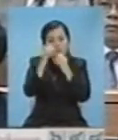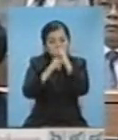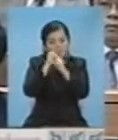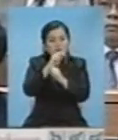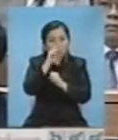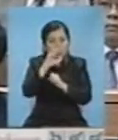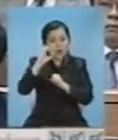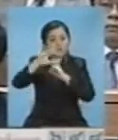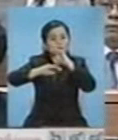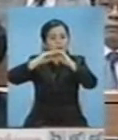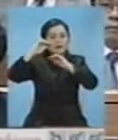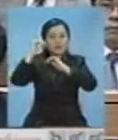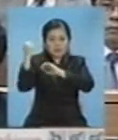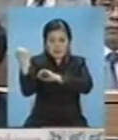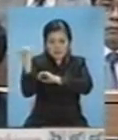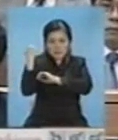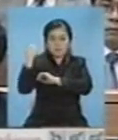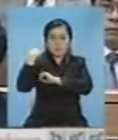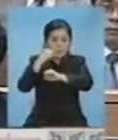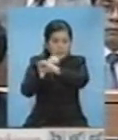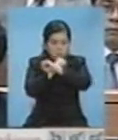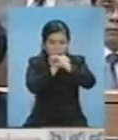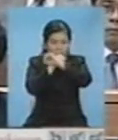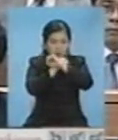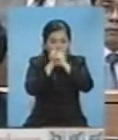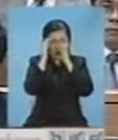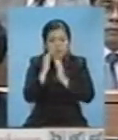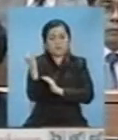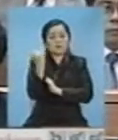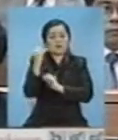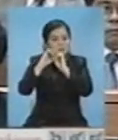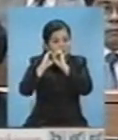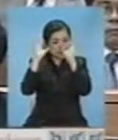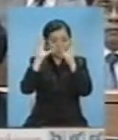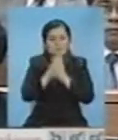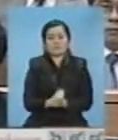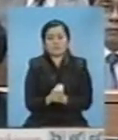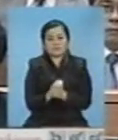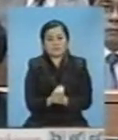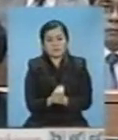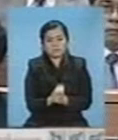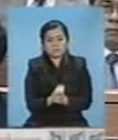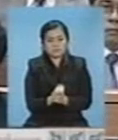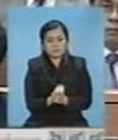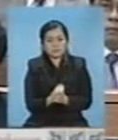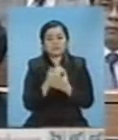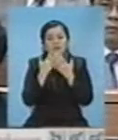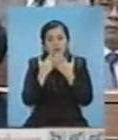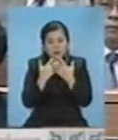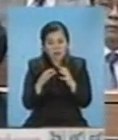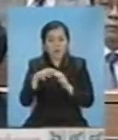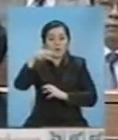เข้มแข็งก้าวหน้าและสกัดวงจรอุบาทได้ชัดเจนเป็นรูปธรรมขึ้นในส่วนองค์กรอิสระ